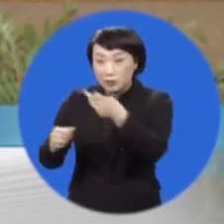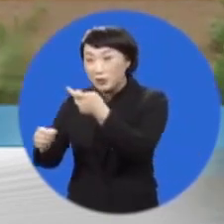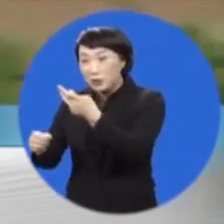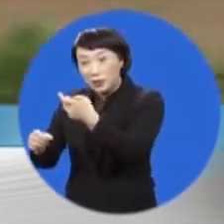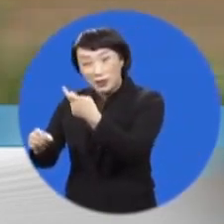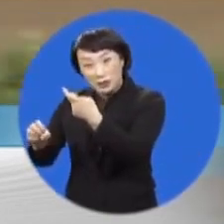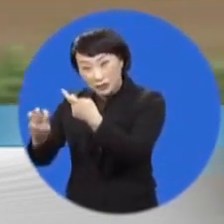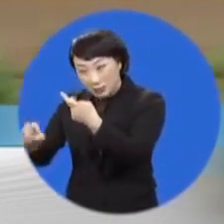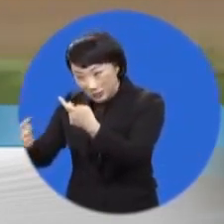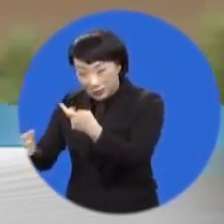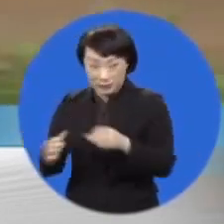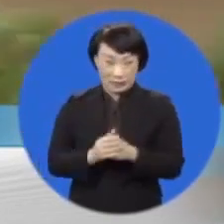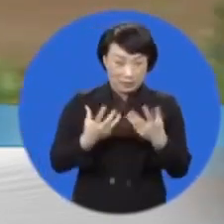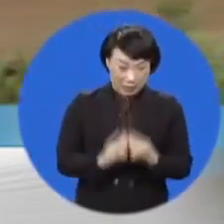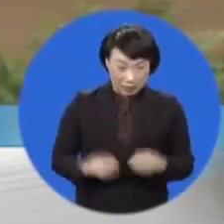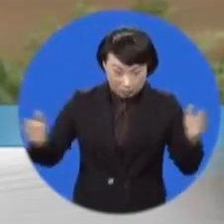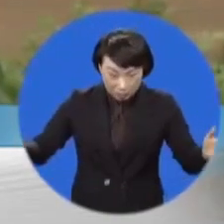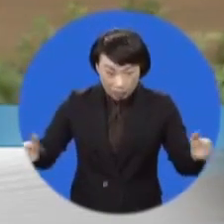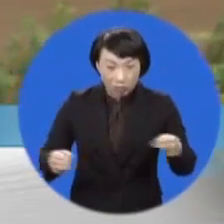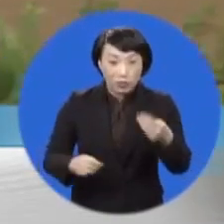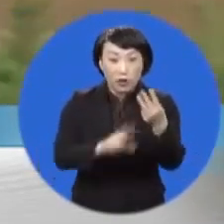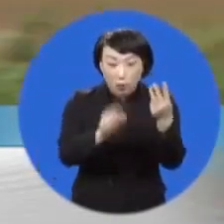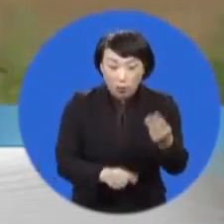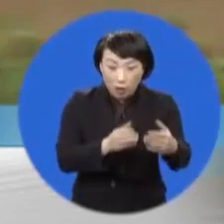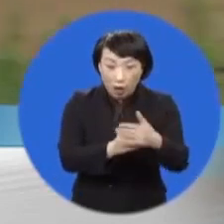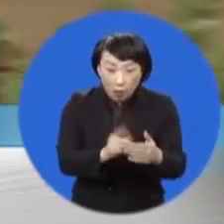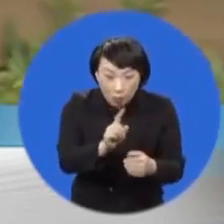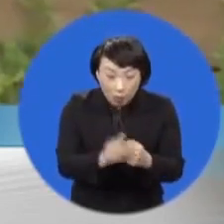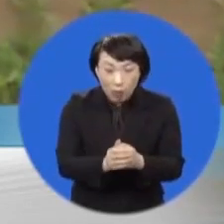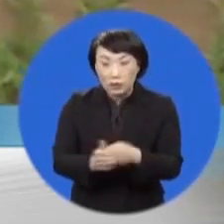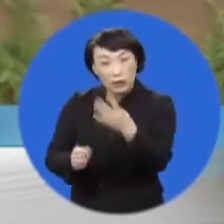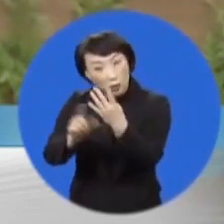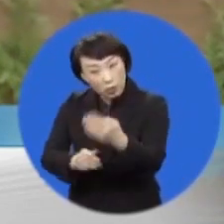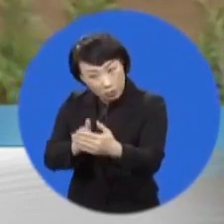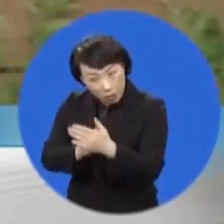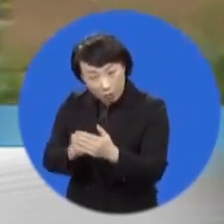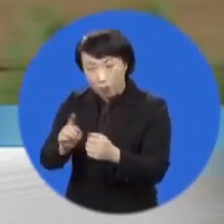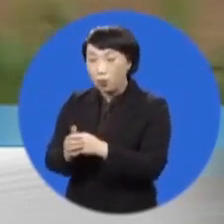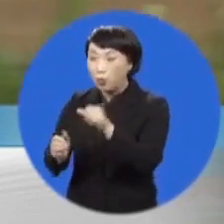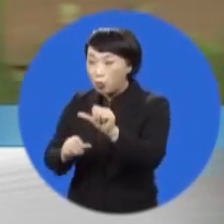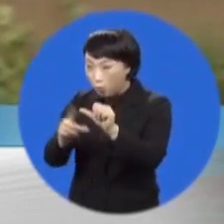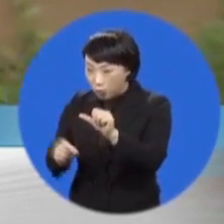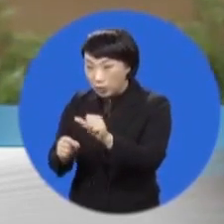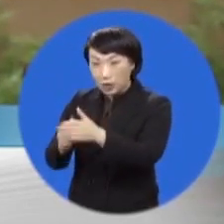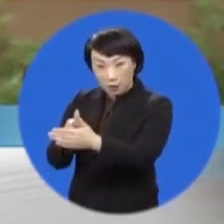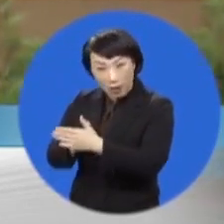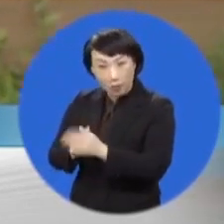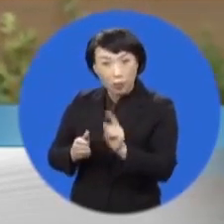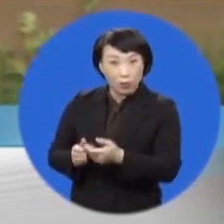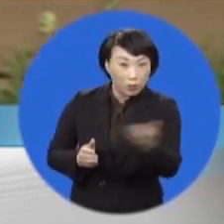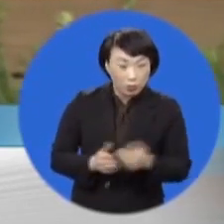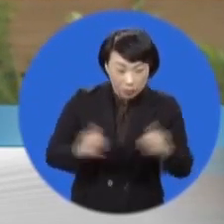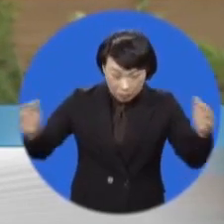딴엔 어떤 장애물을 만날 것이냐 4월달에 만날 것이자 올 다해 만날 것이냐